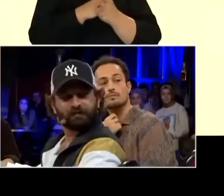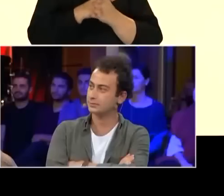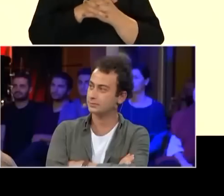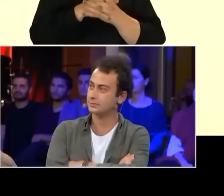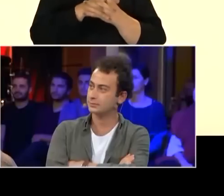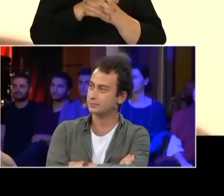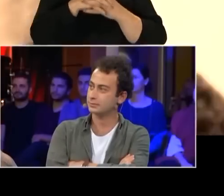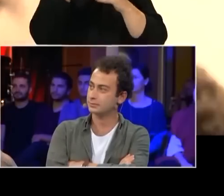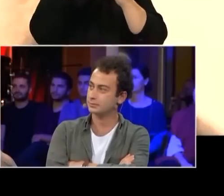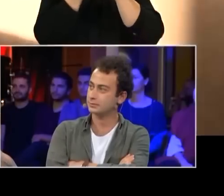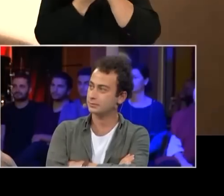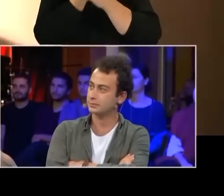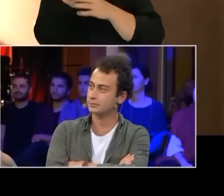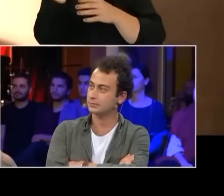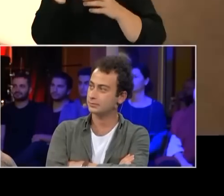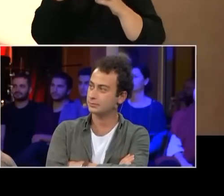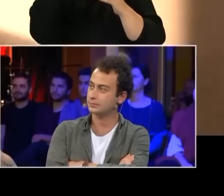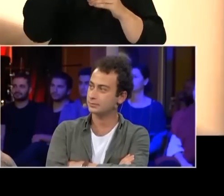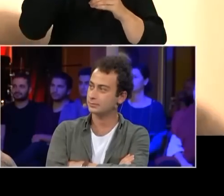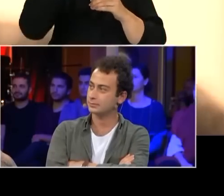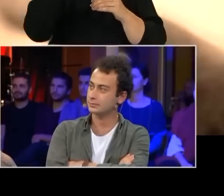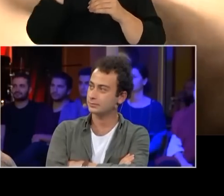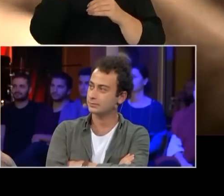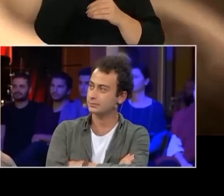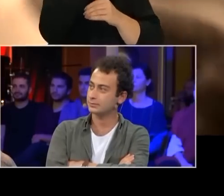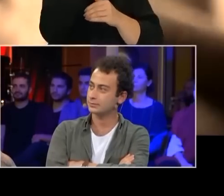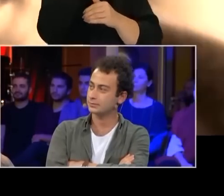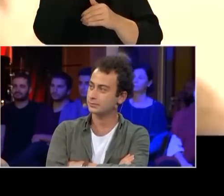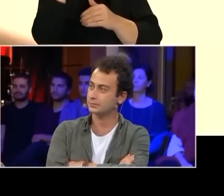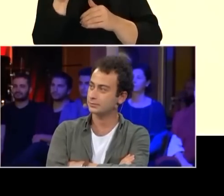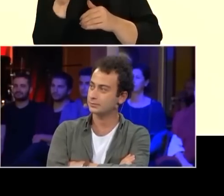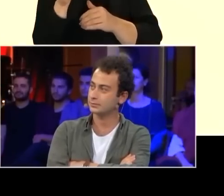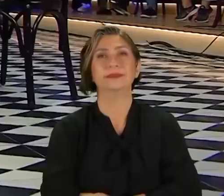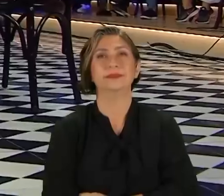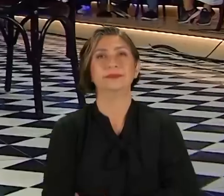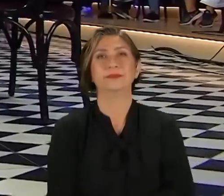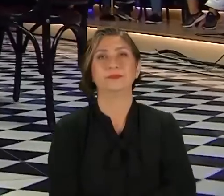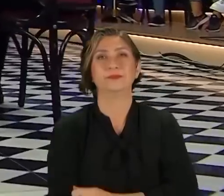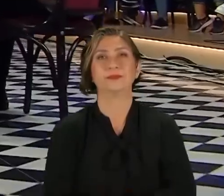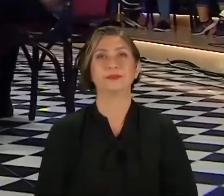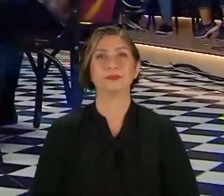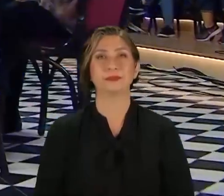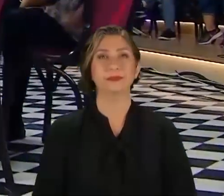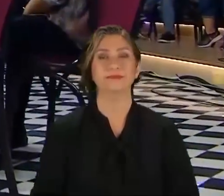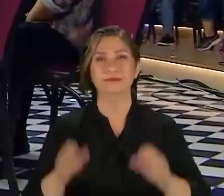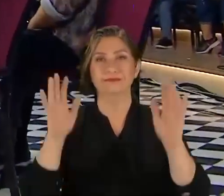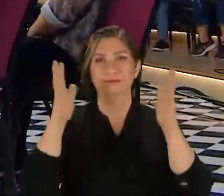Yarın sabah geri gelmeyecek misin? Ben...